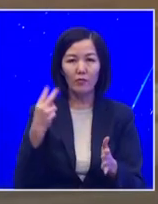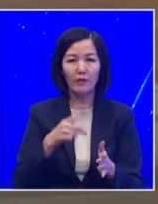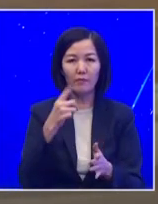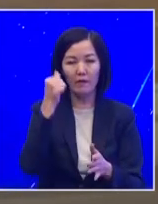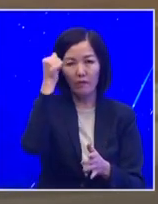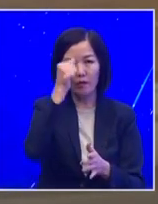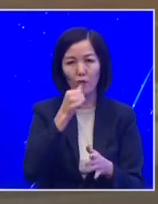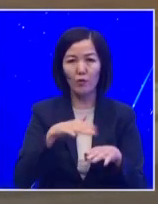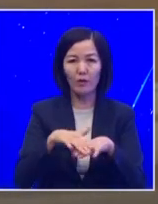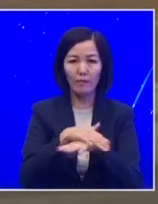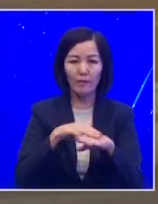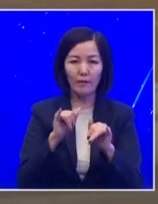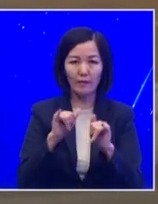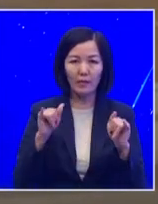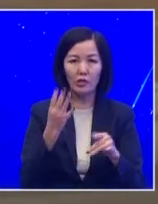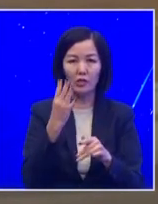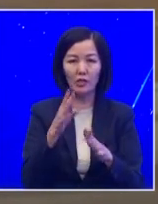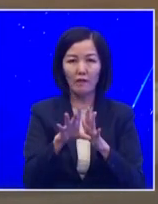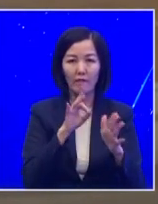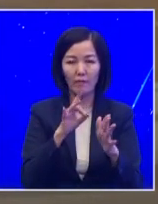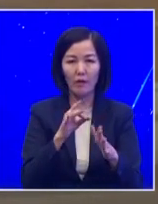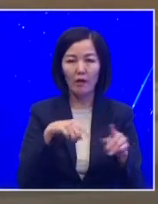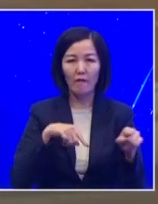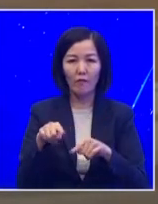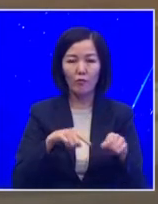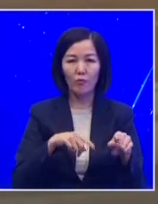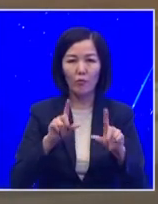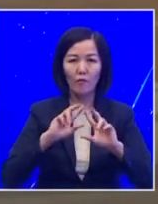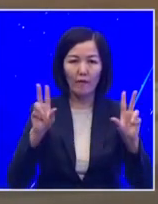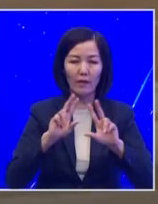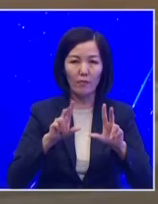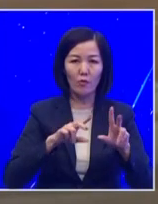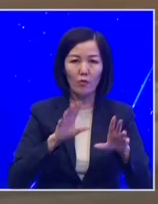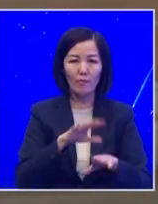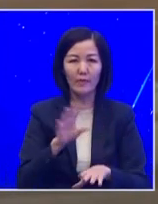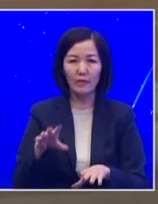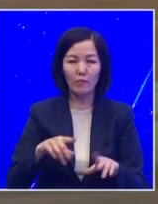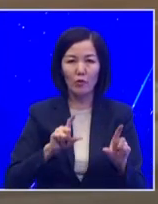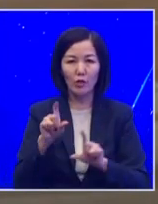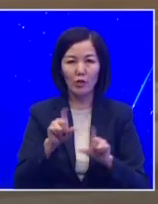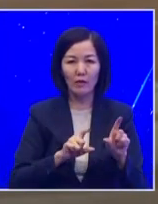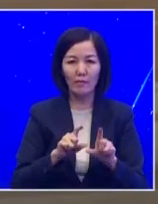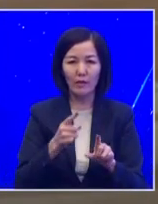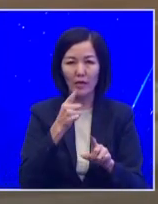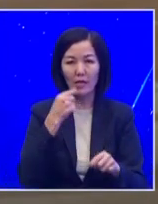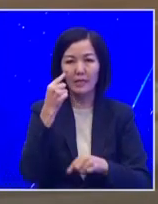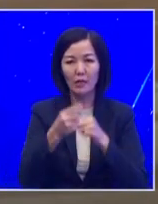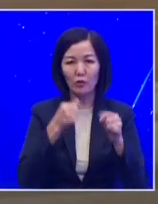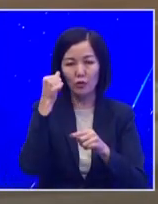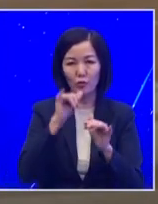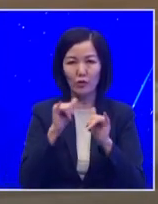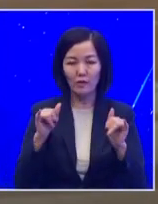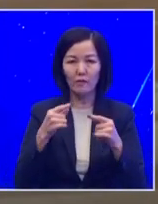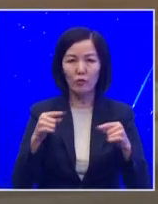год по развитию массового спорта выбраны 4 вида – футбол, баскетбол, волейбол и шахматы. В предстоящие годы мы намерены развивать и другие виды